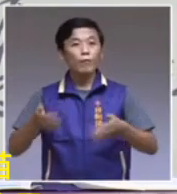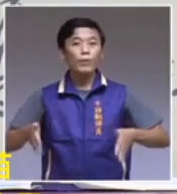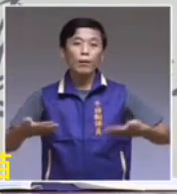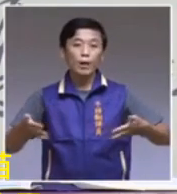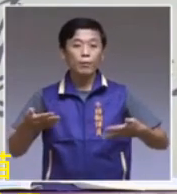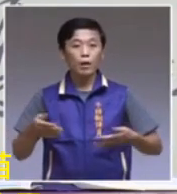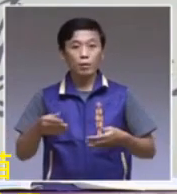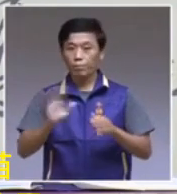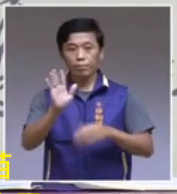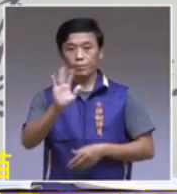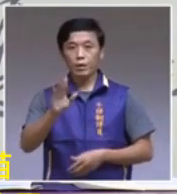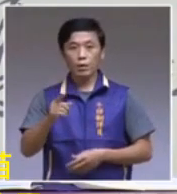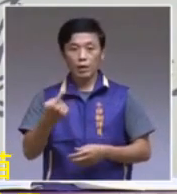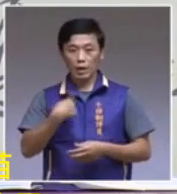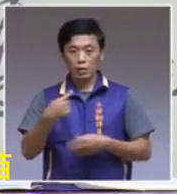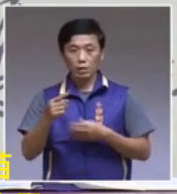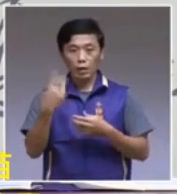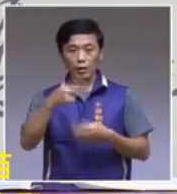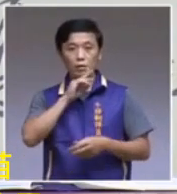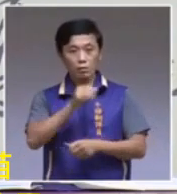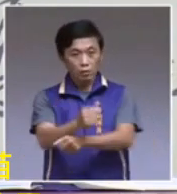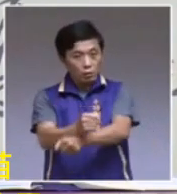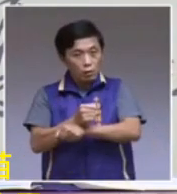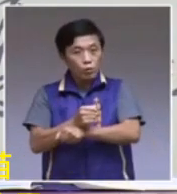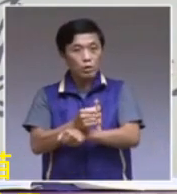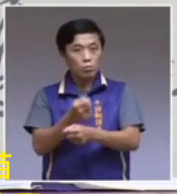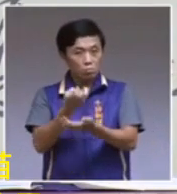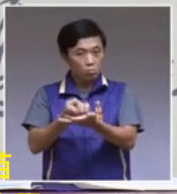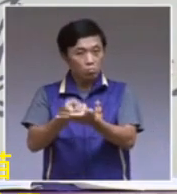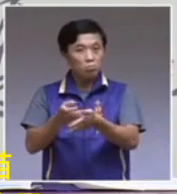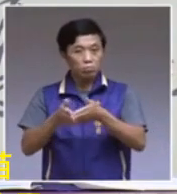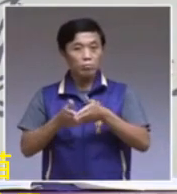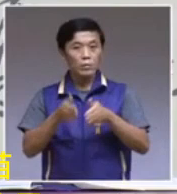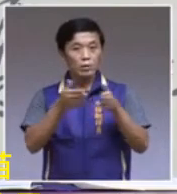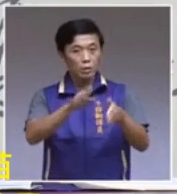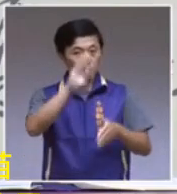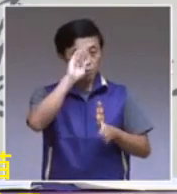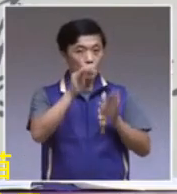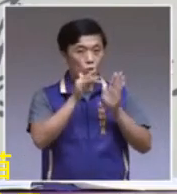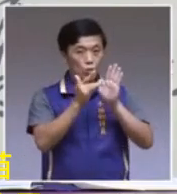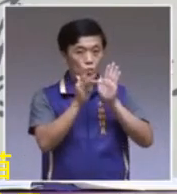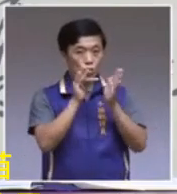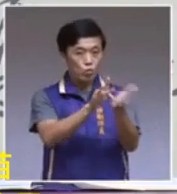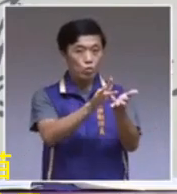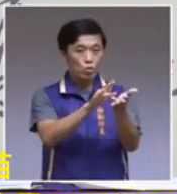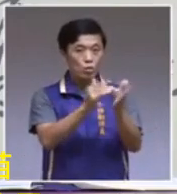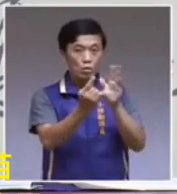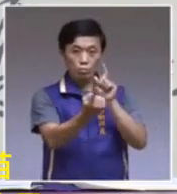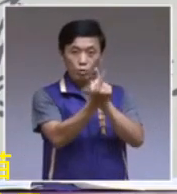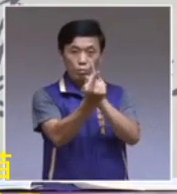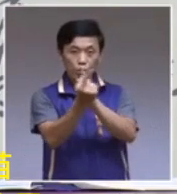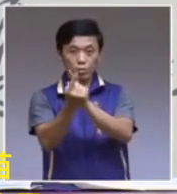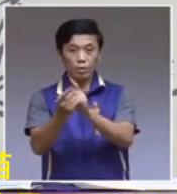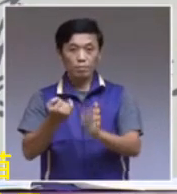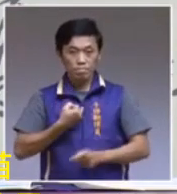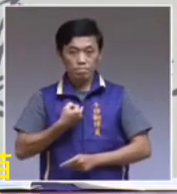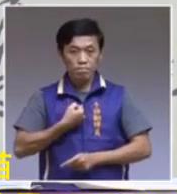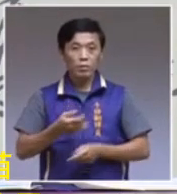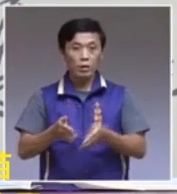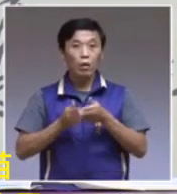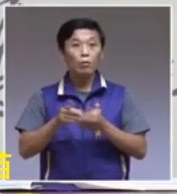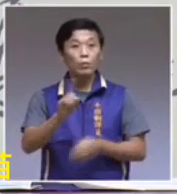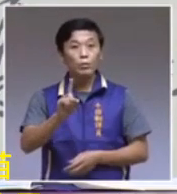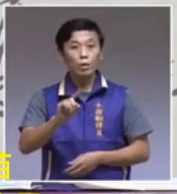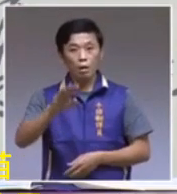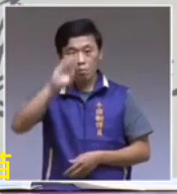战战兢兢。我们面对病毒的时候还是要谦逊，因为我们有很多的个